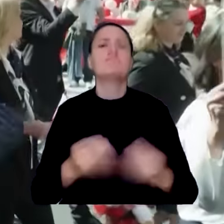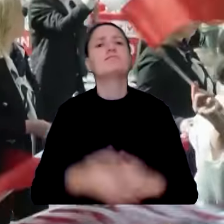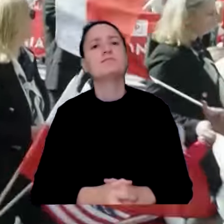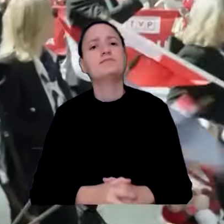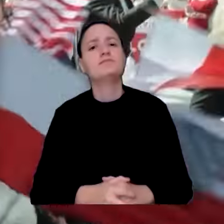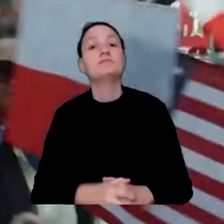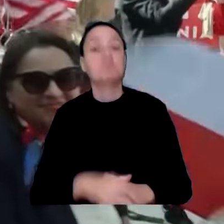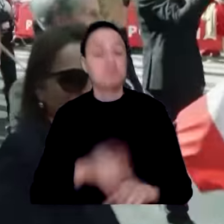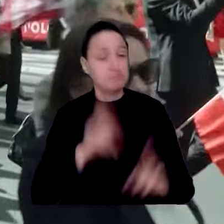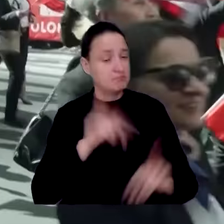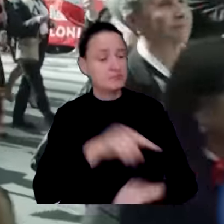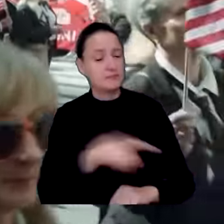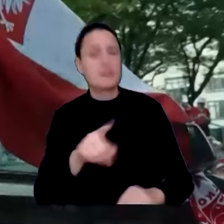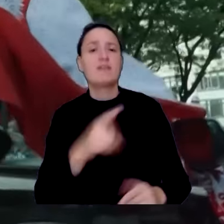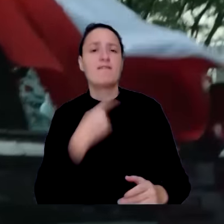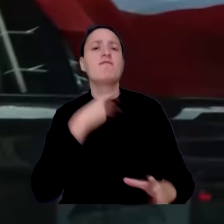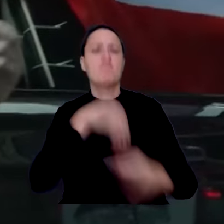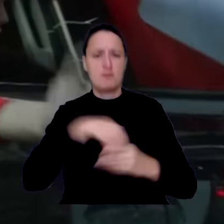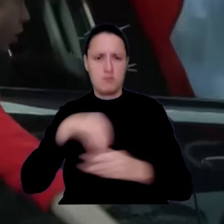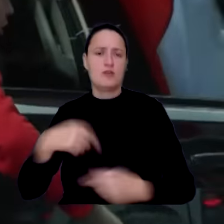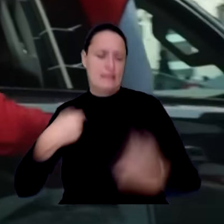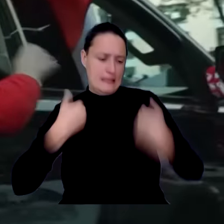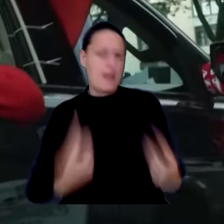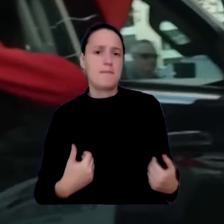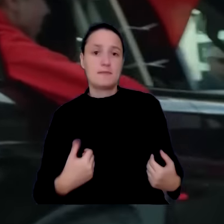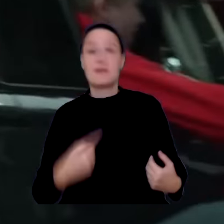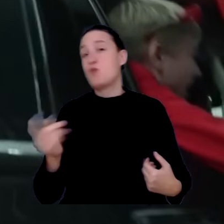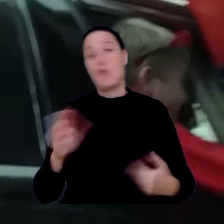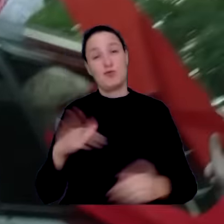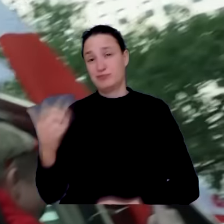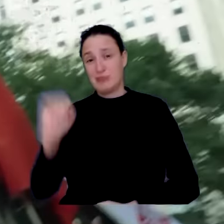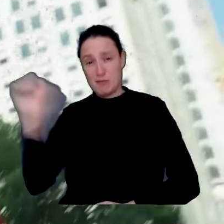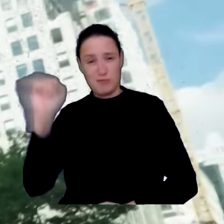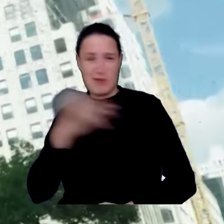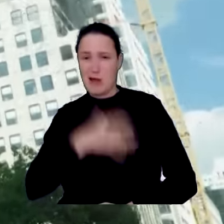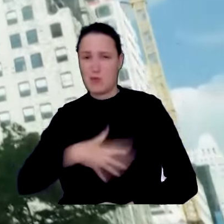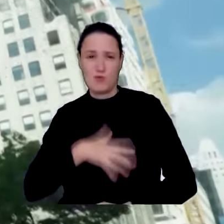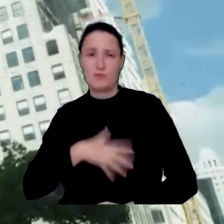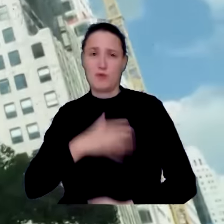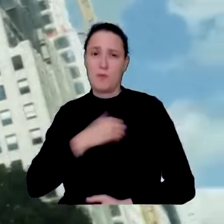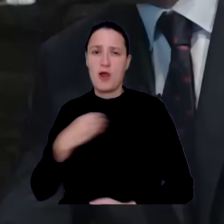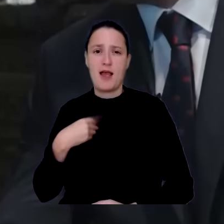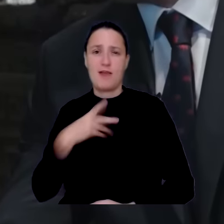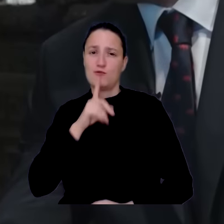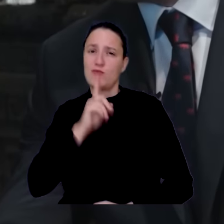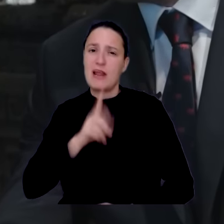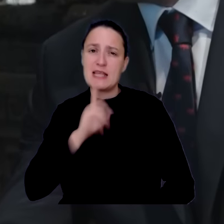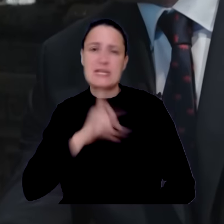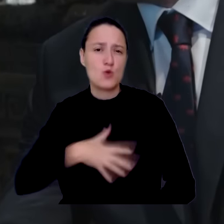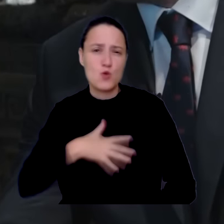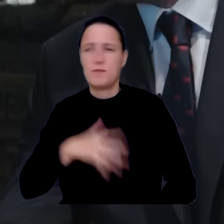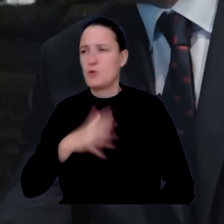pójdą na wybory i zagłosują na mnie, bo druga strona nie lubi Polaków. Nie lubią religii, nic im się nie podoba.